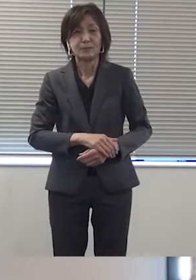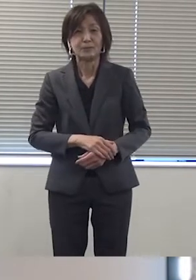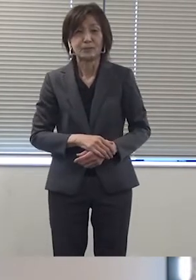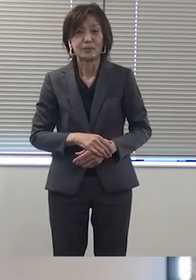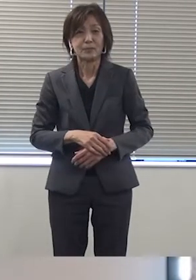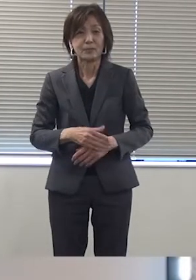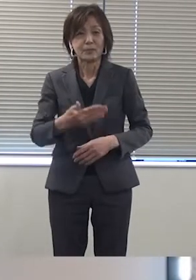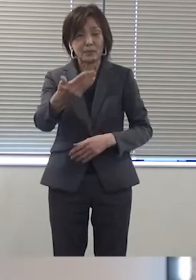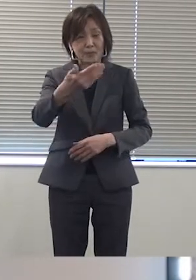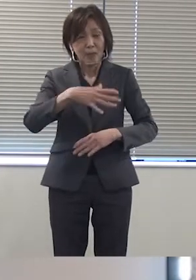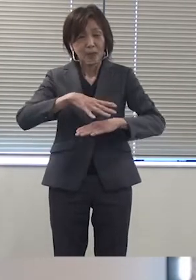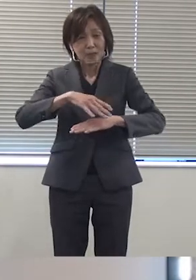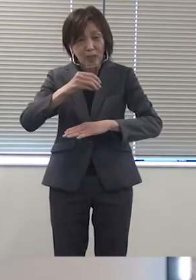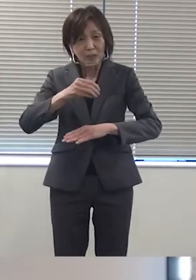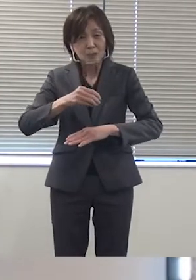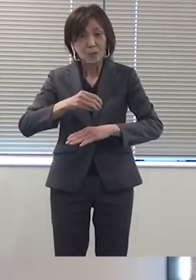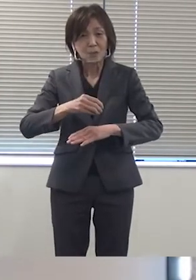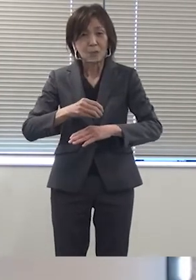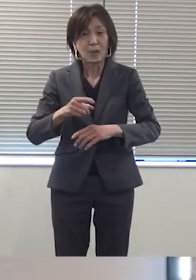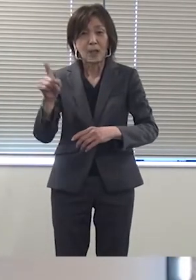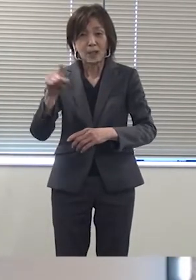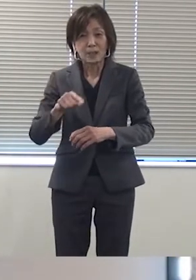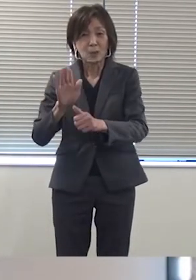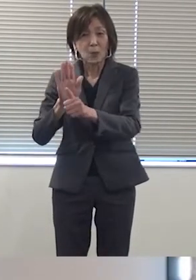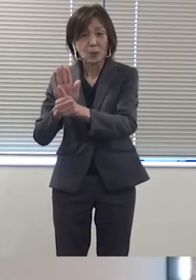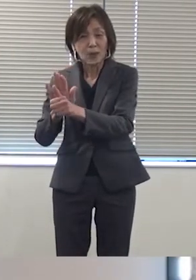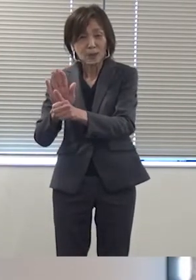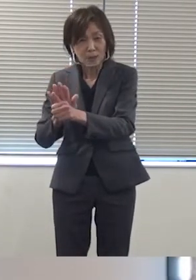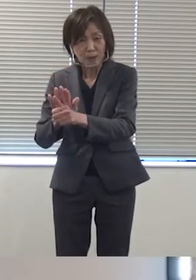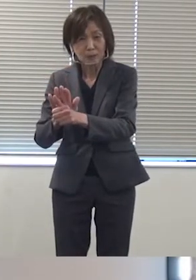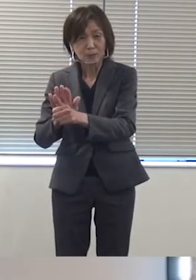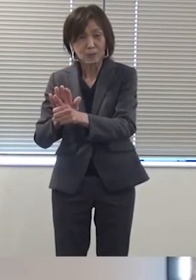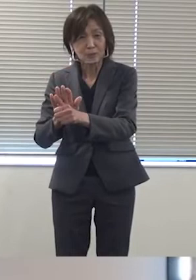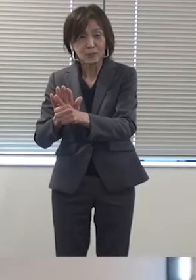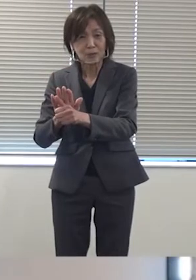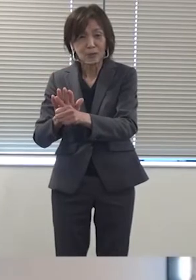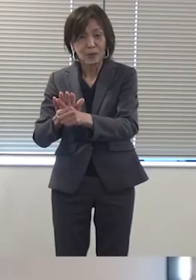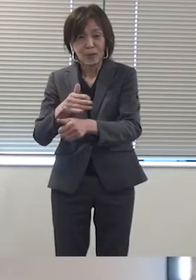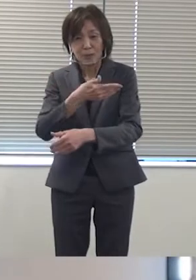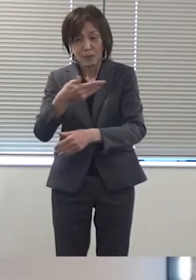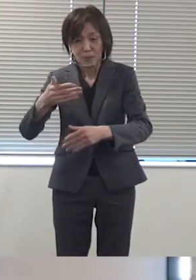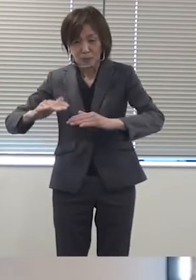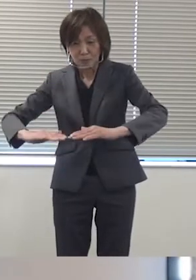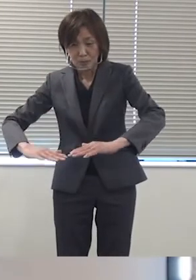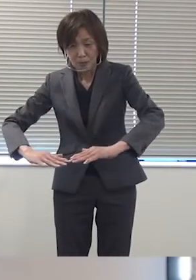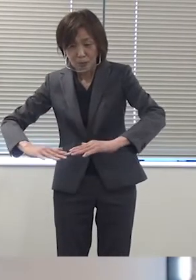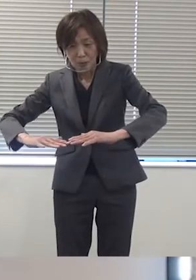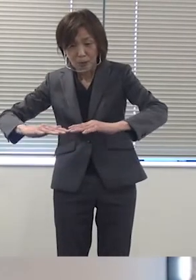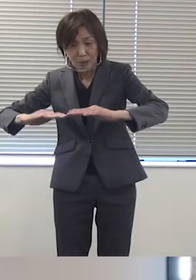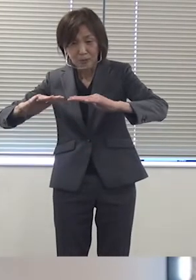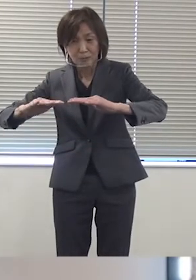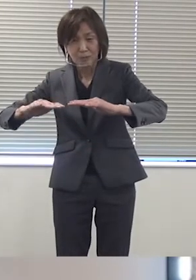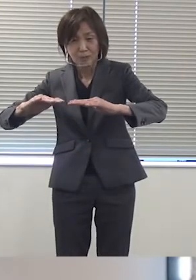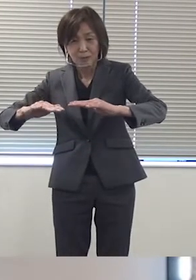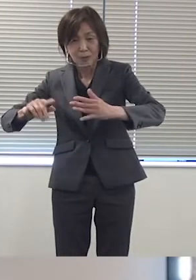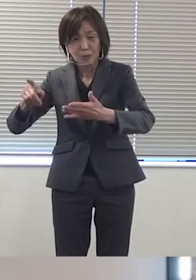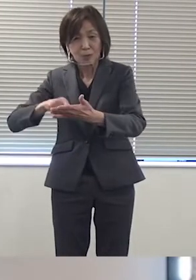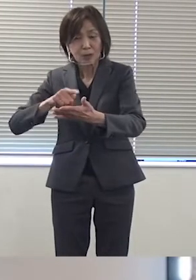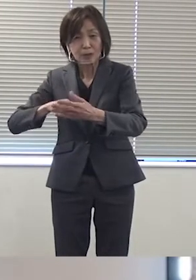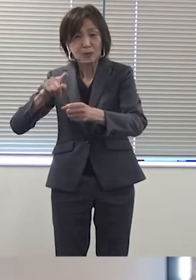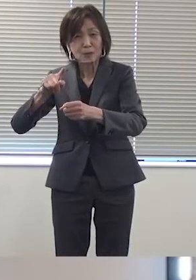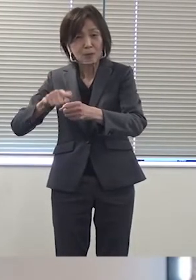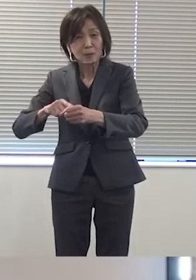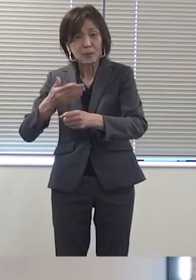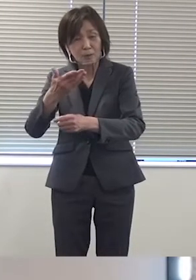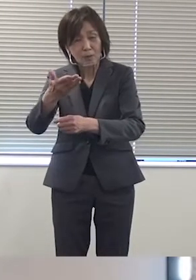解です。 あの長期潜水の時は消防が普通作業で動きますけれども、それと自衛隊は